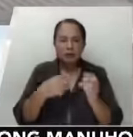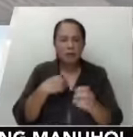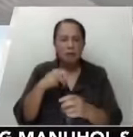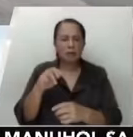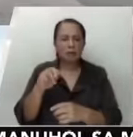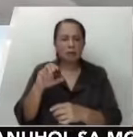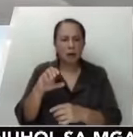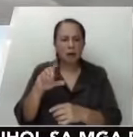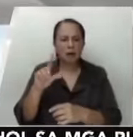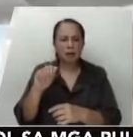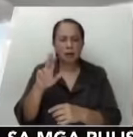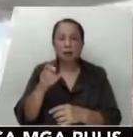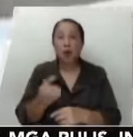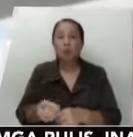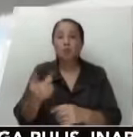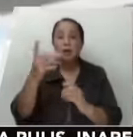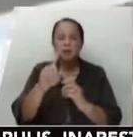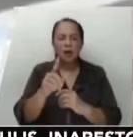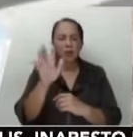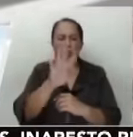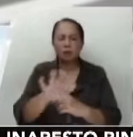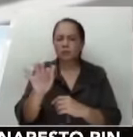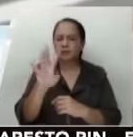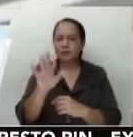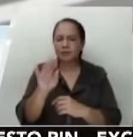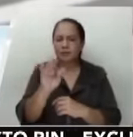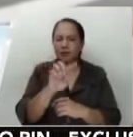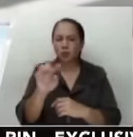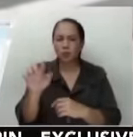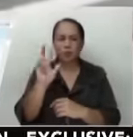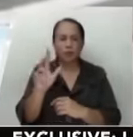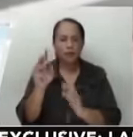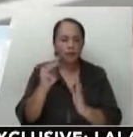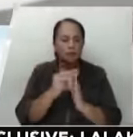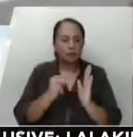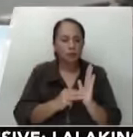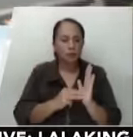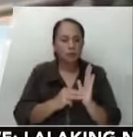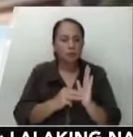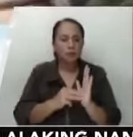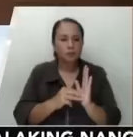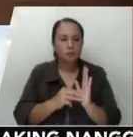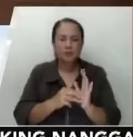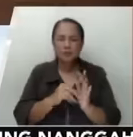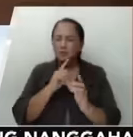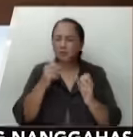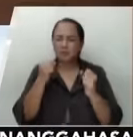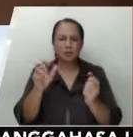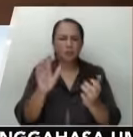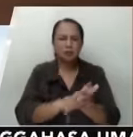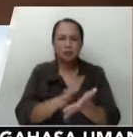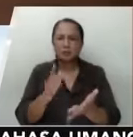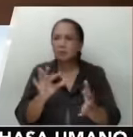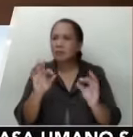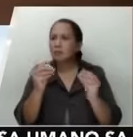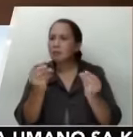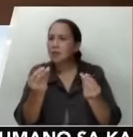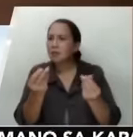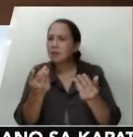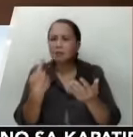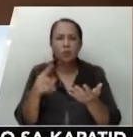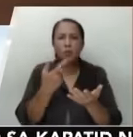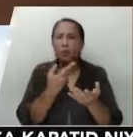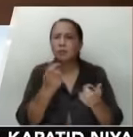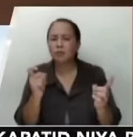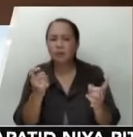about 15 to 30 million. So napakamahal, saan sila kukuha doon. We are questioning this kasi walang